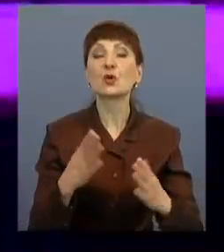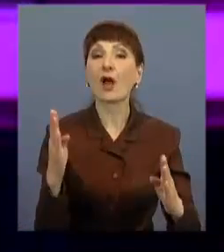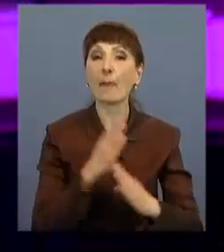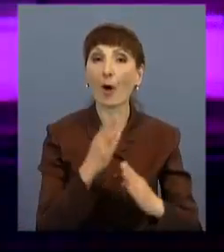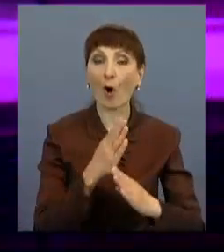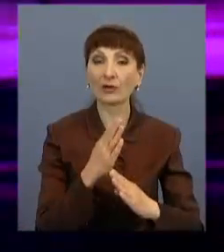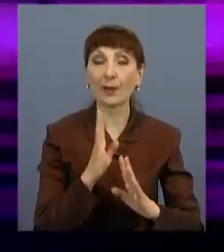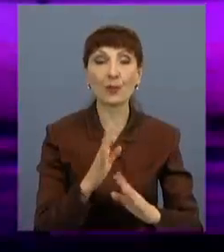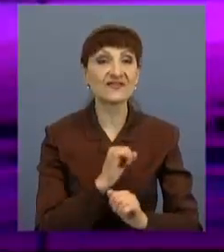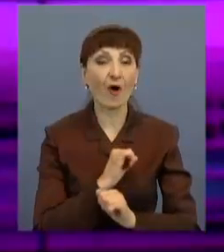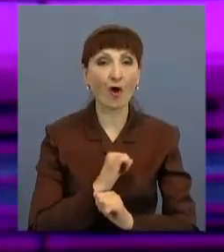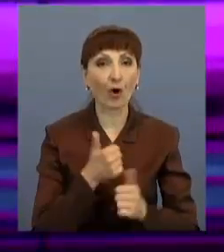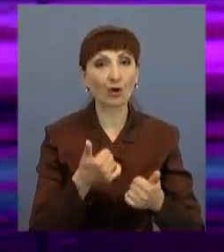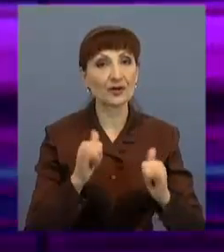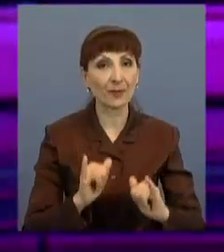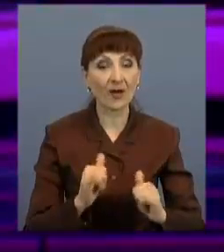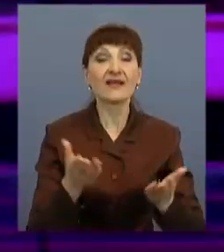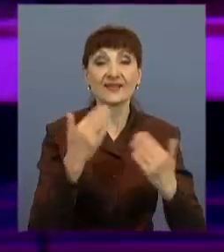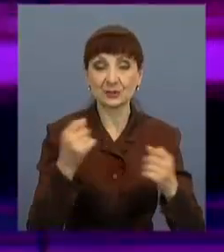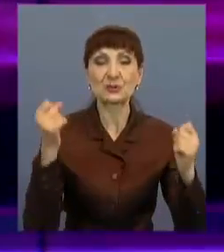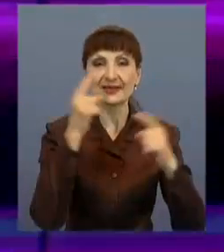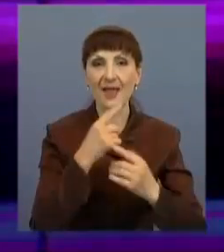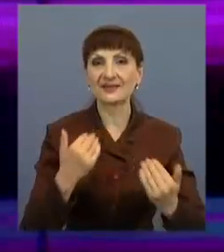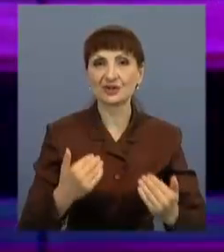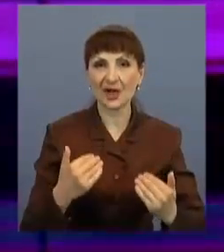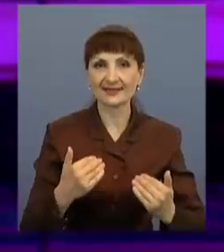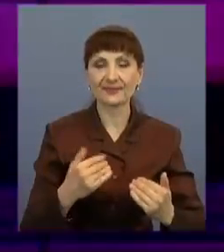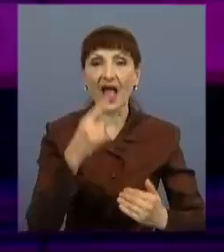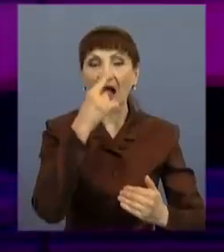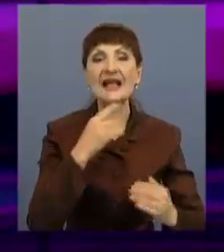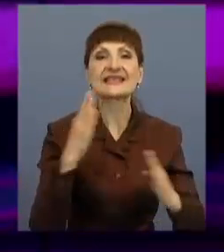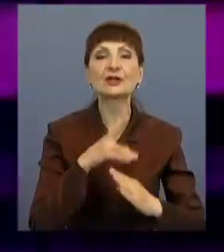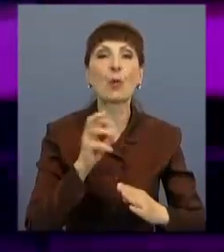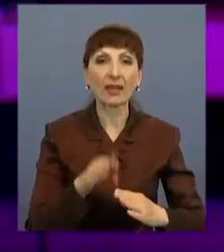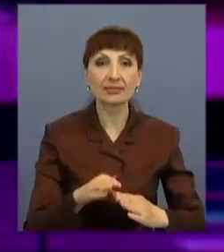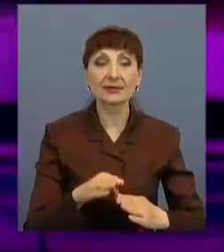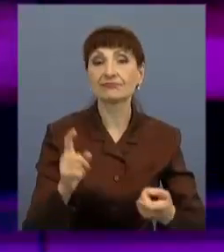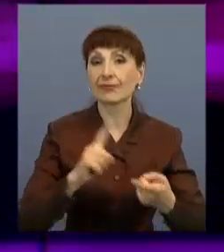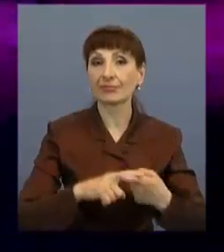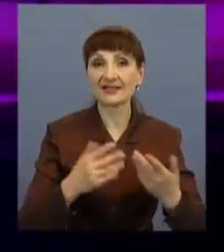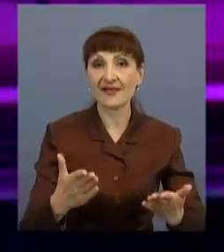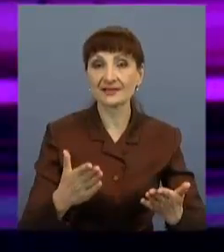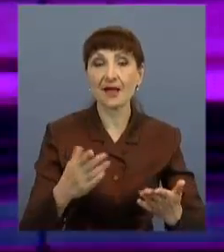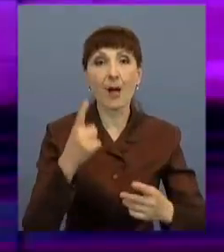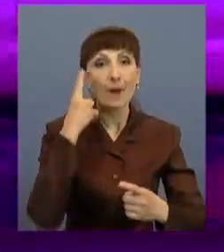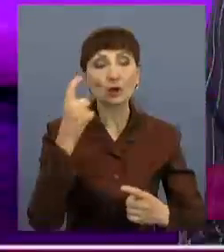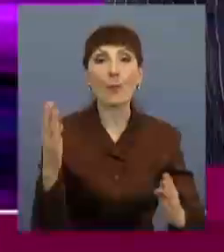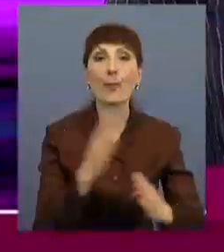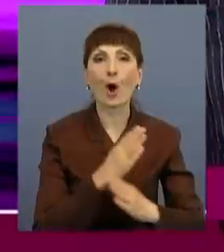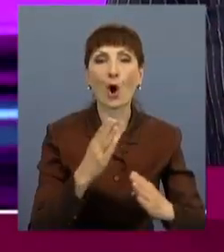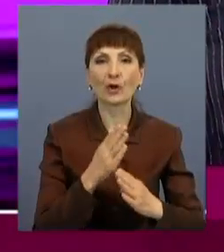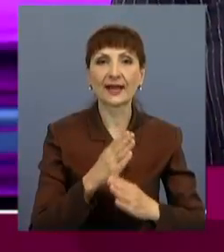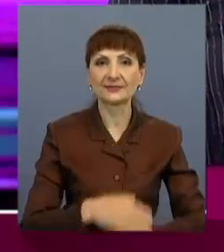погода благоволит прогулкам и развлечению, предлагаю узнать прямо сейчас. «Казгидромет» выходит на связь. С прогнозом выступит синоптик